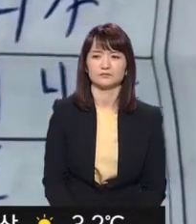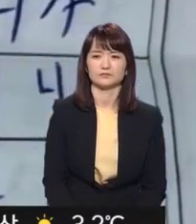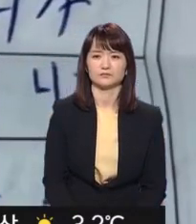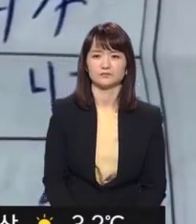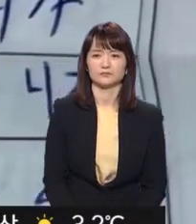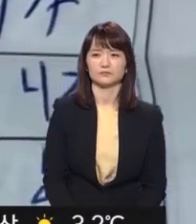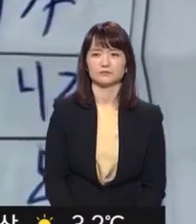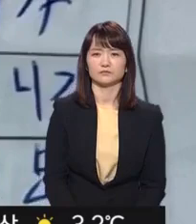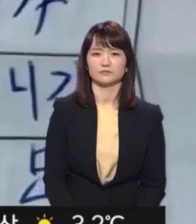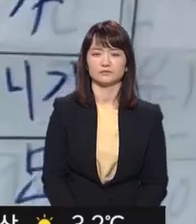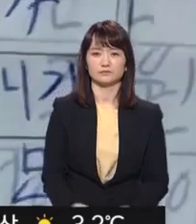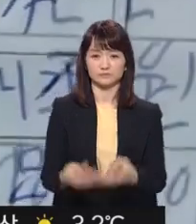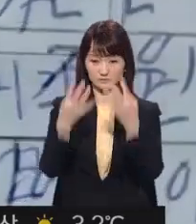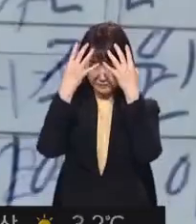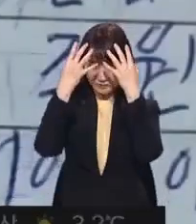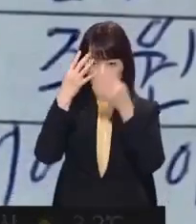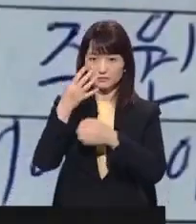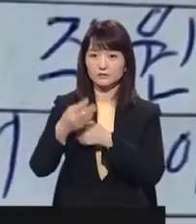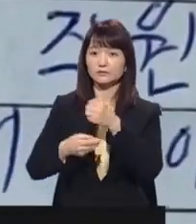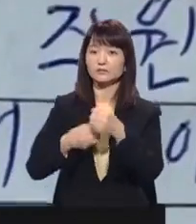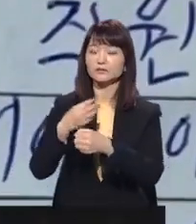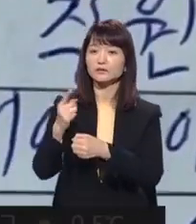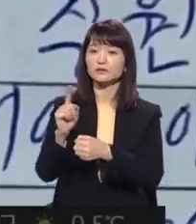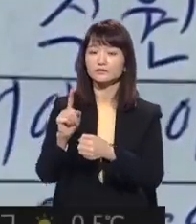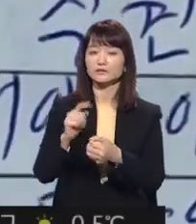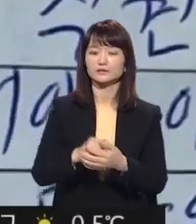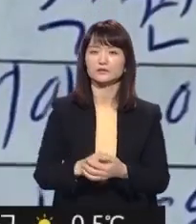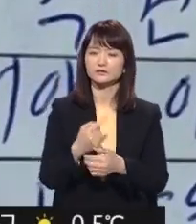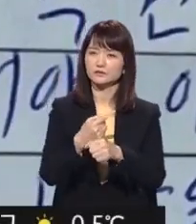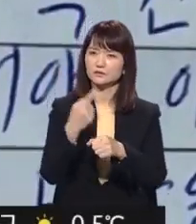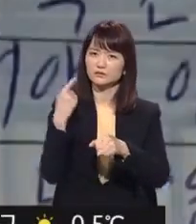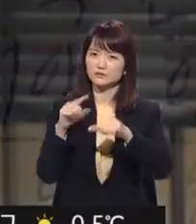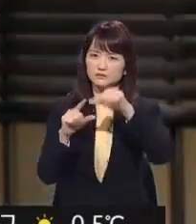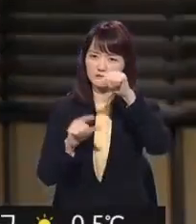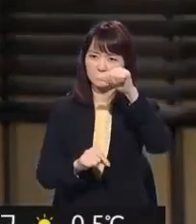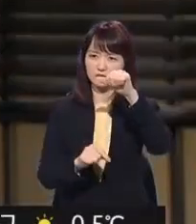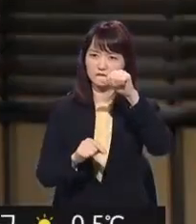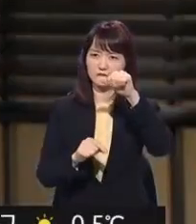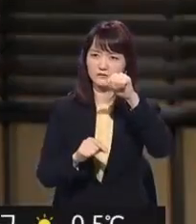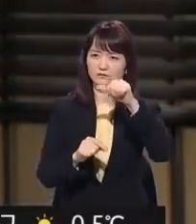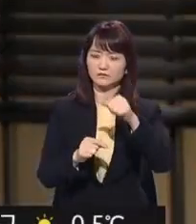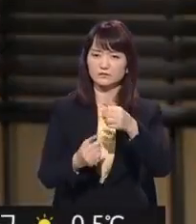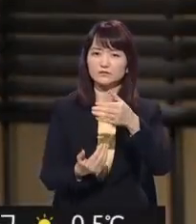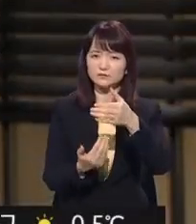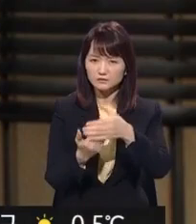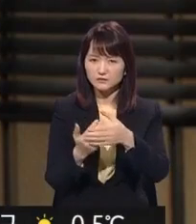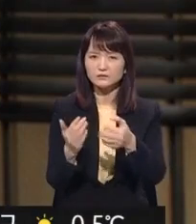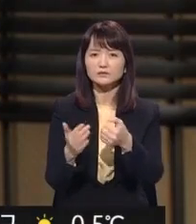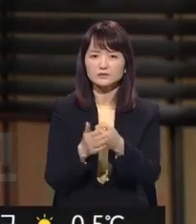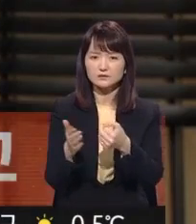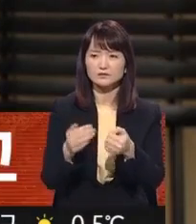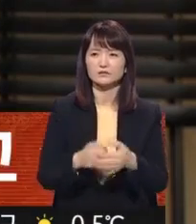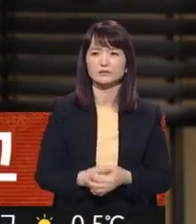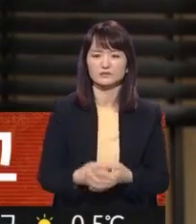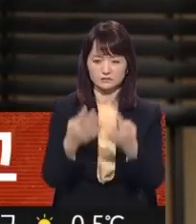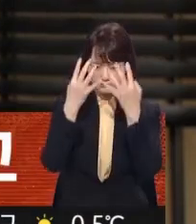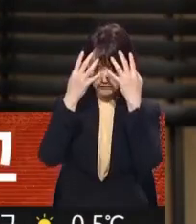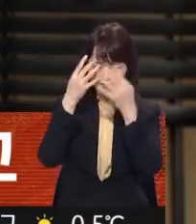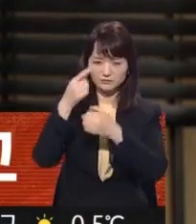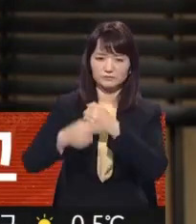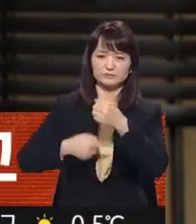몇 년 성구 나왔습니까 5월이라 했죠 지난해 5월에 있었던 사건이기 때문에 징역